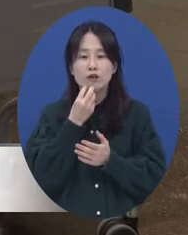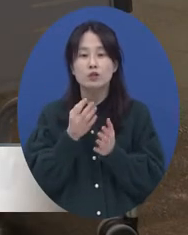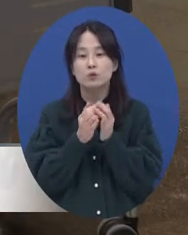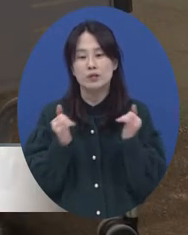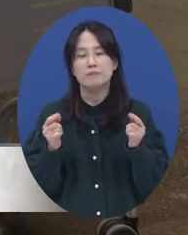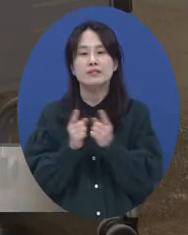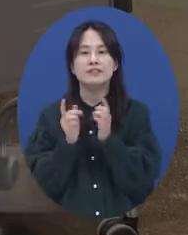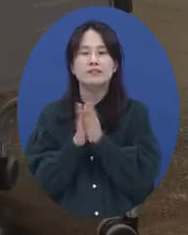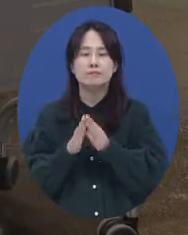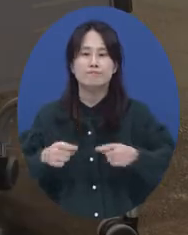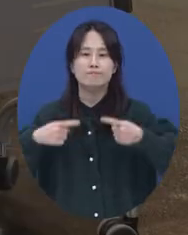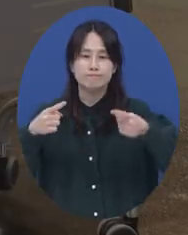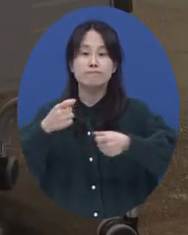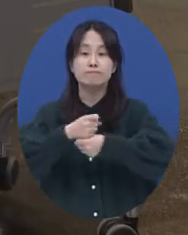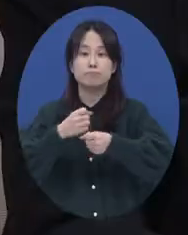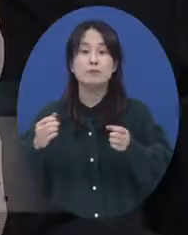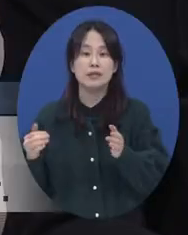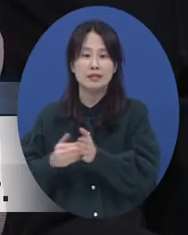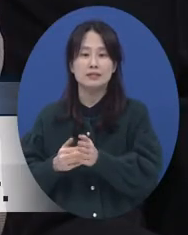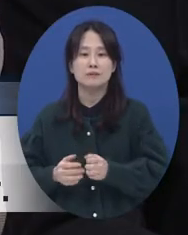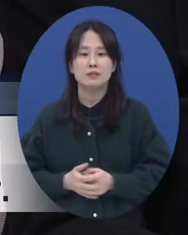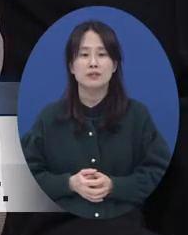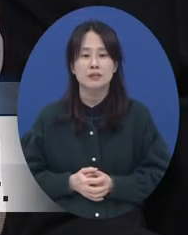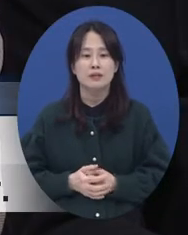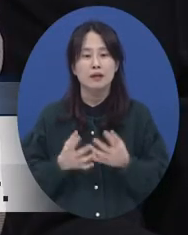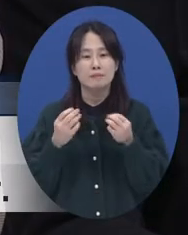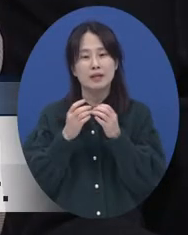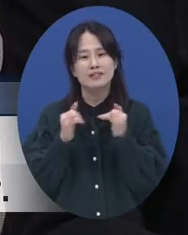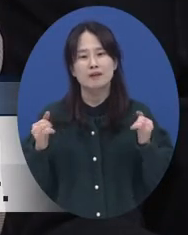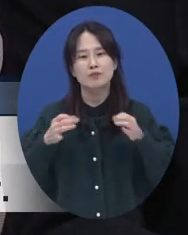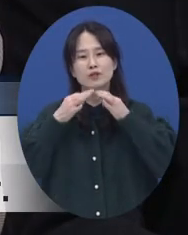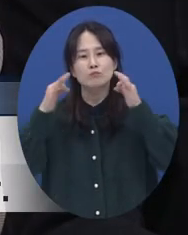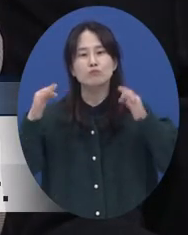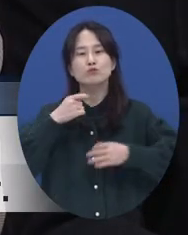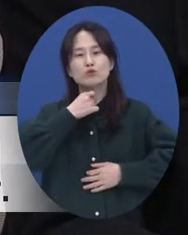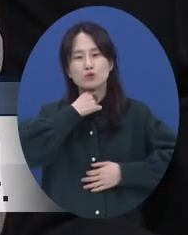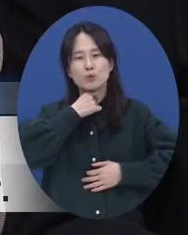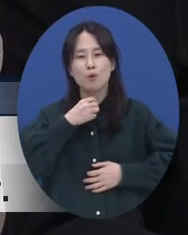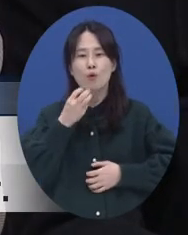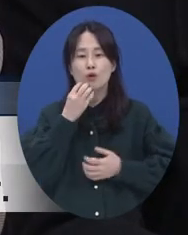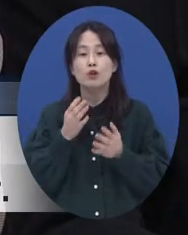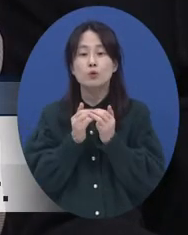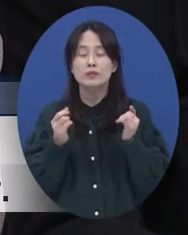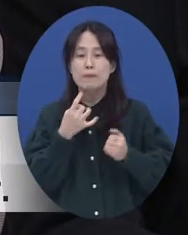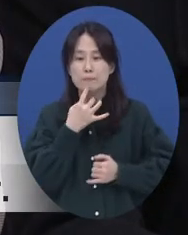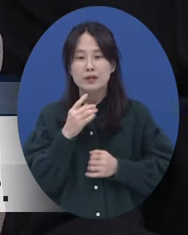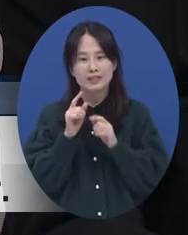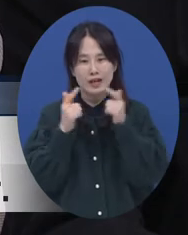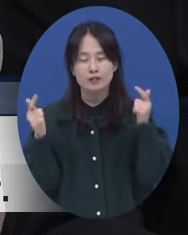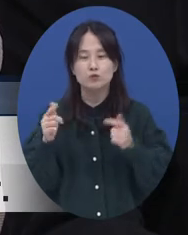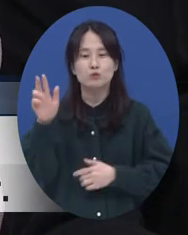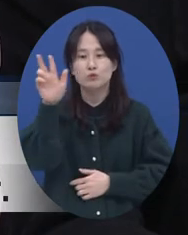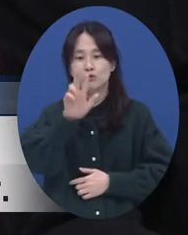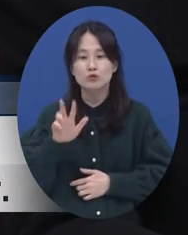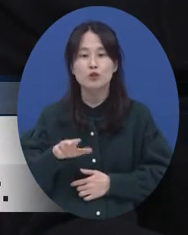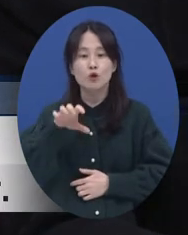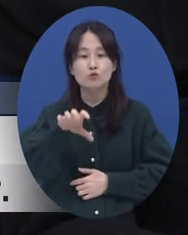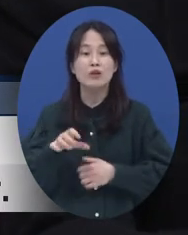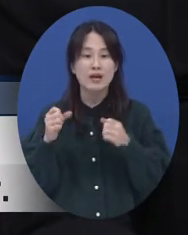참여해 만들어진 노래입니다. 보다 많은 분들한테 불려질 수 있는, 그리고 경기도민 분들뿐만